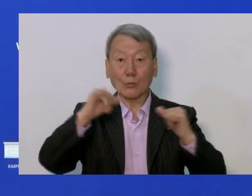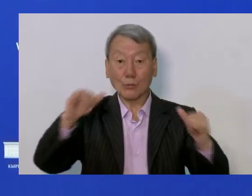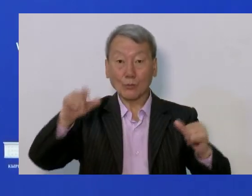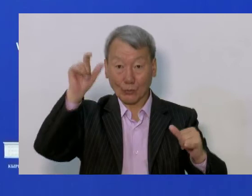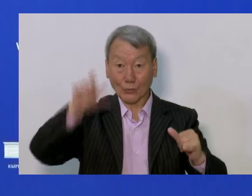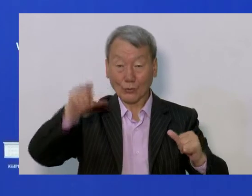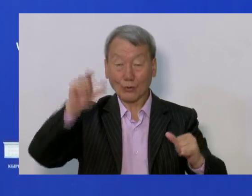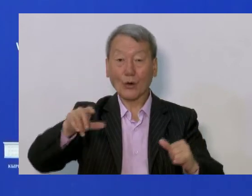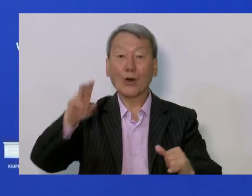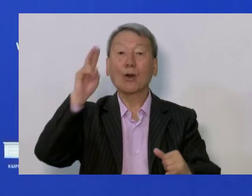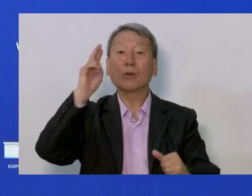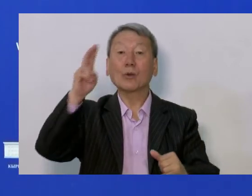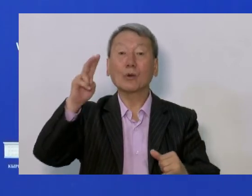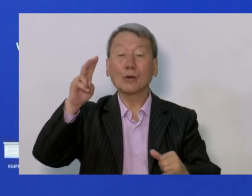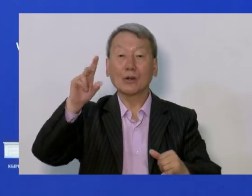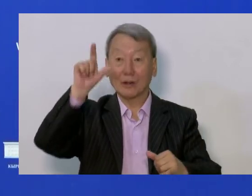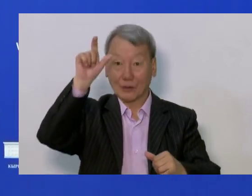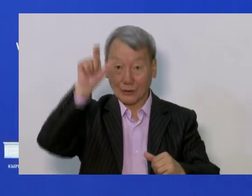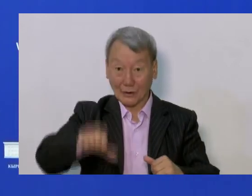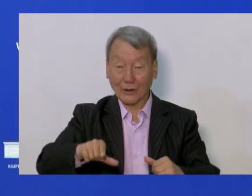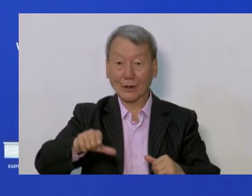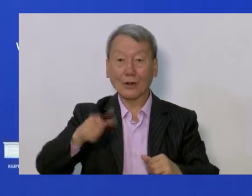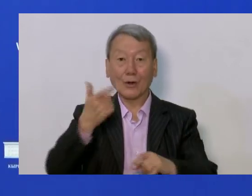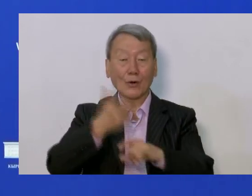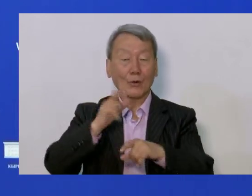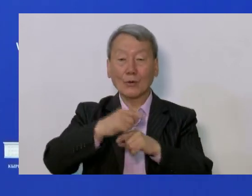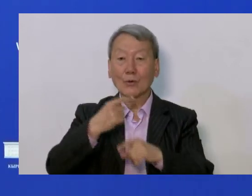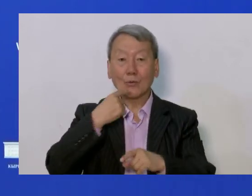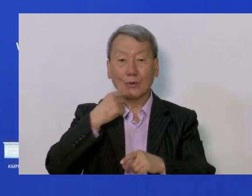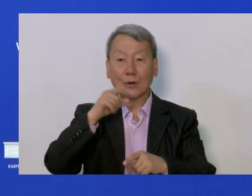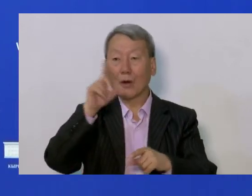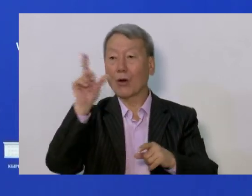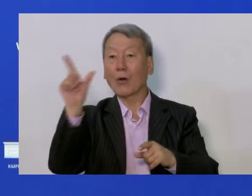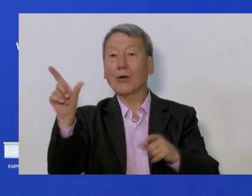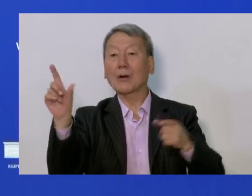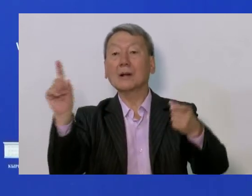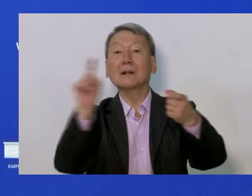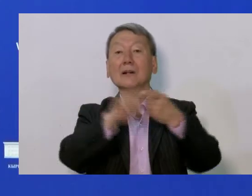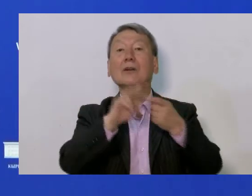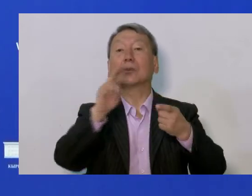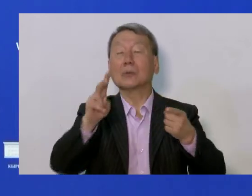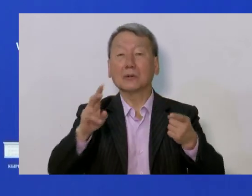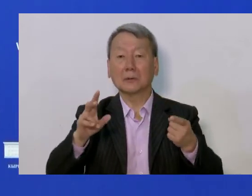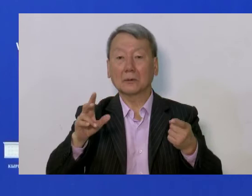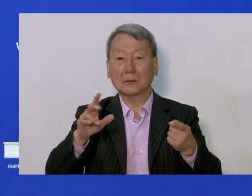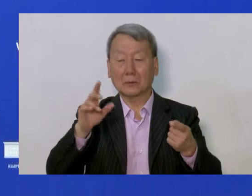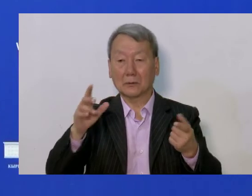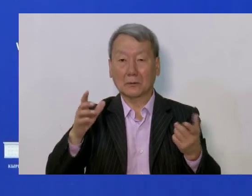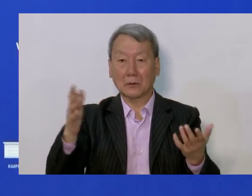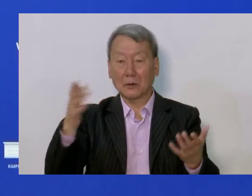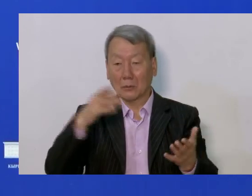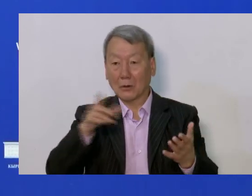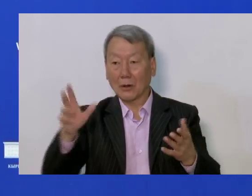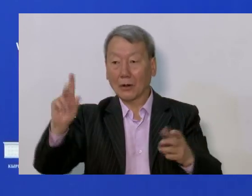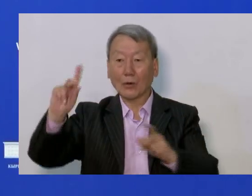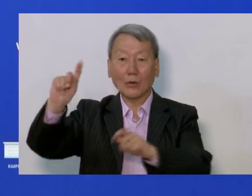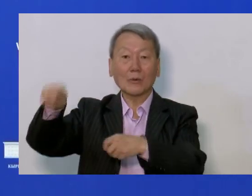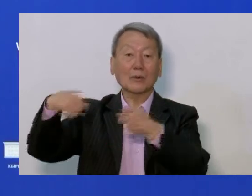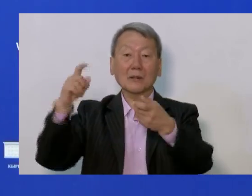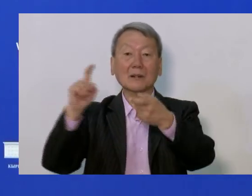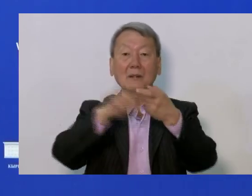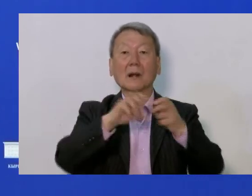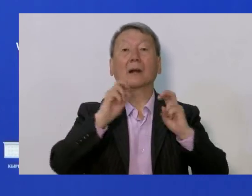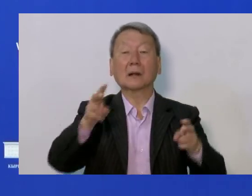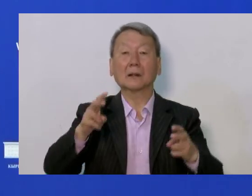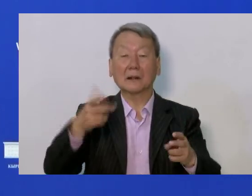количество случаев, когда очень сложно установить источник инфекции, пути передачи,